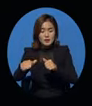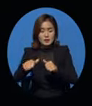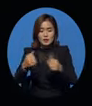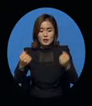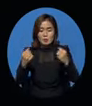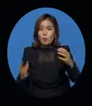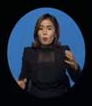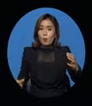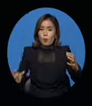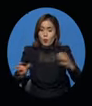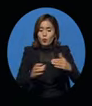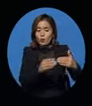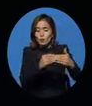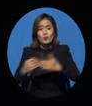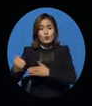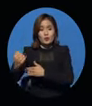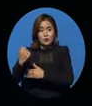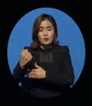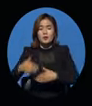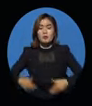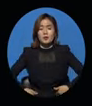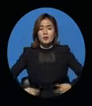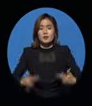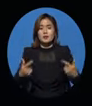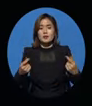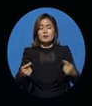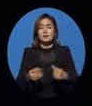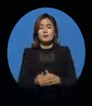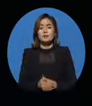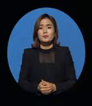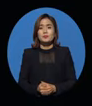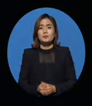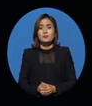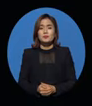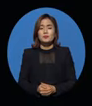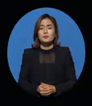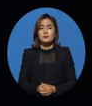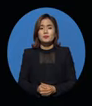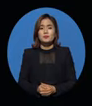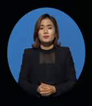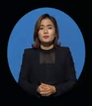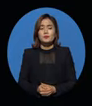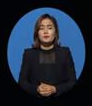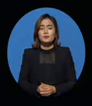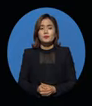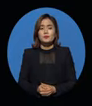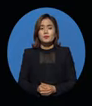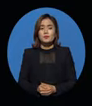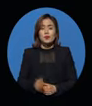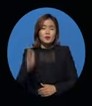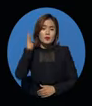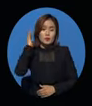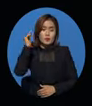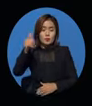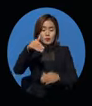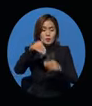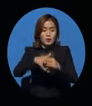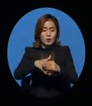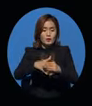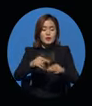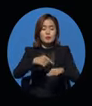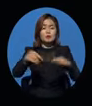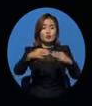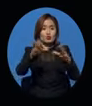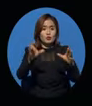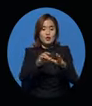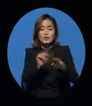그런 리더십 2 먼저 필요하다고 봅니다 아 또 하나는 전 이번 대선은 좀 단위 주도해서